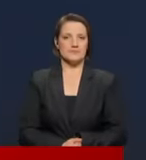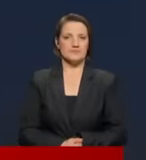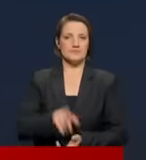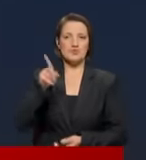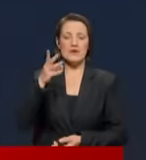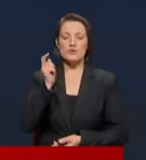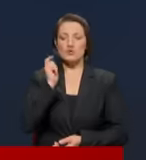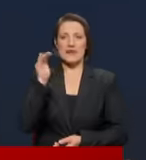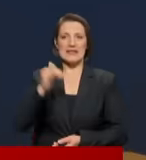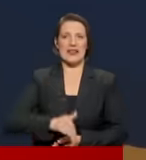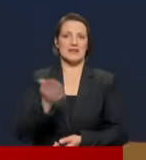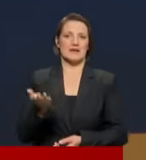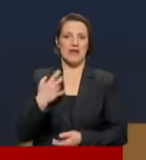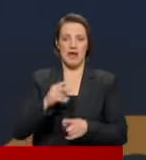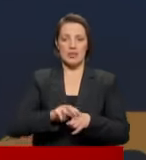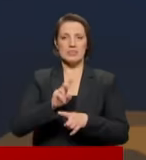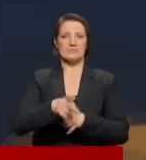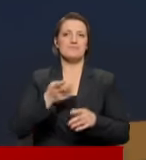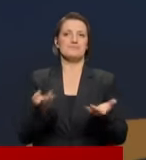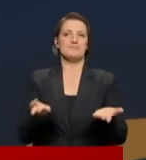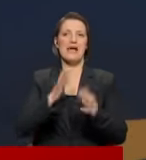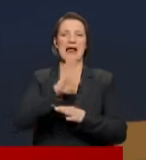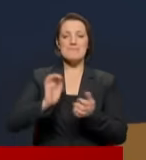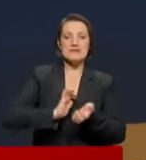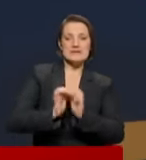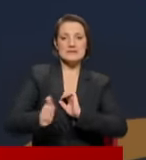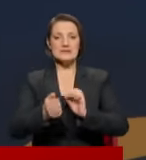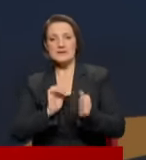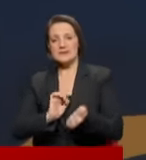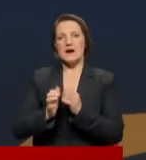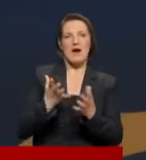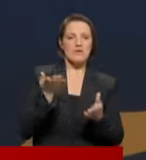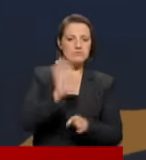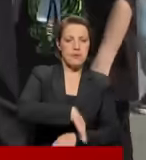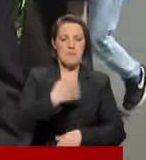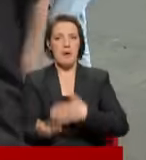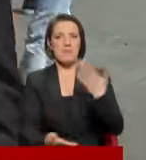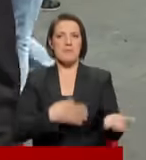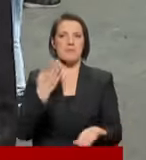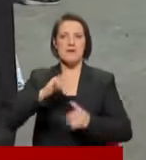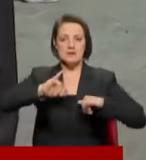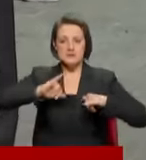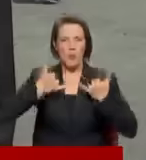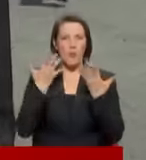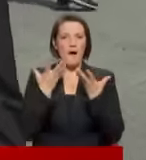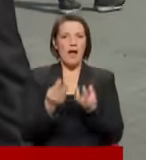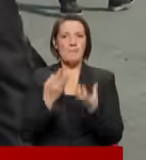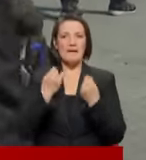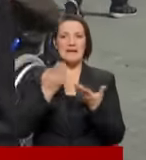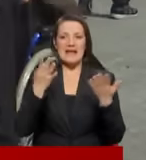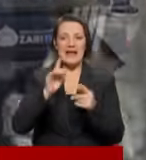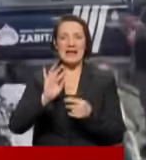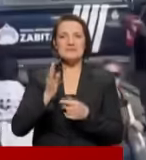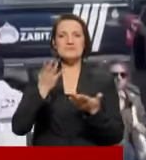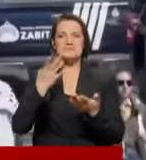Şuraya kadar çok zor geldik. Attık kendimizi artık tramvaydan. Herkes birbirini ittiriyor. Yani içeride hep düşenler falan oldu. Aşırı kalabalık var ya. İnatsan